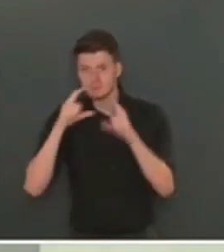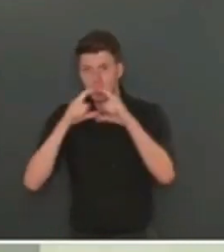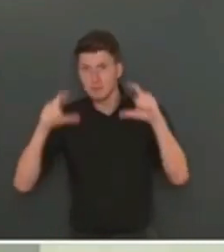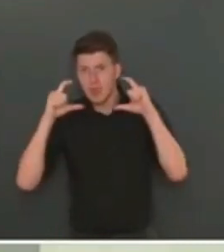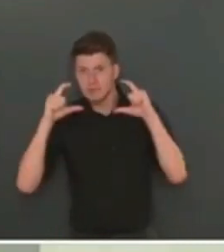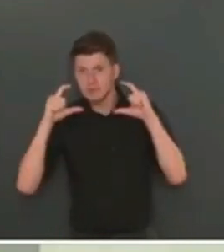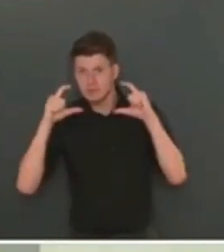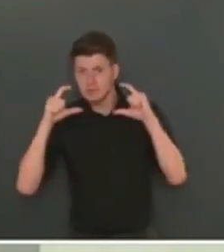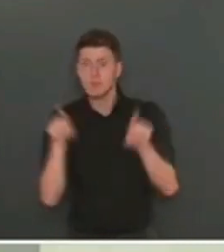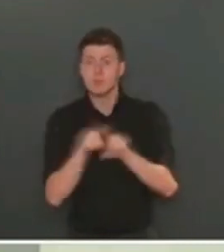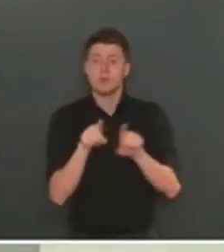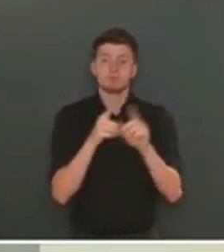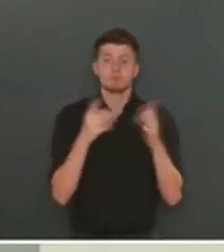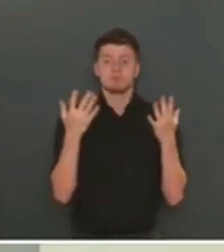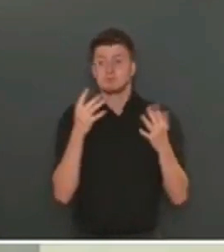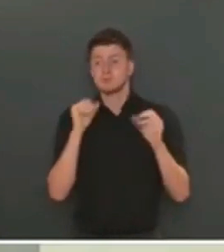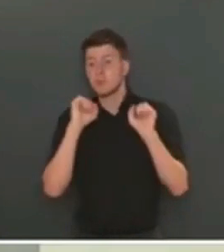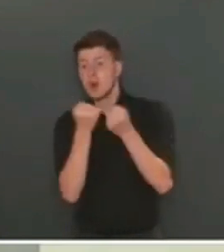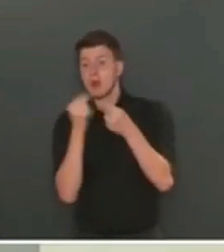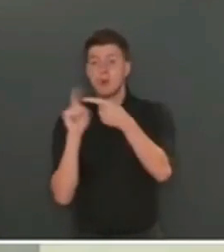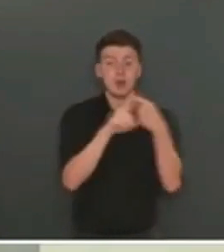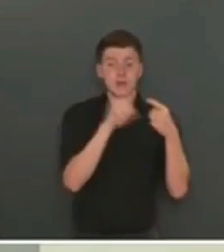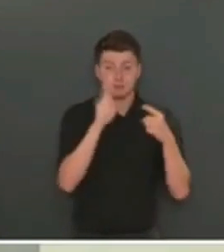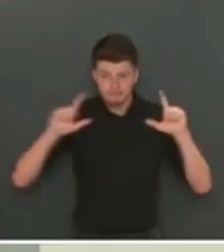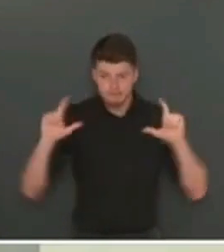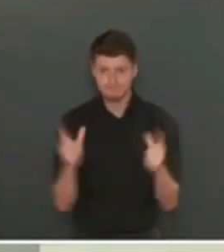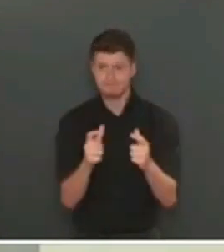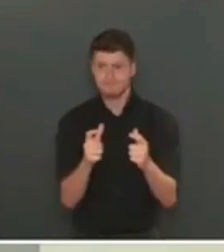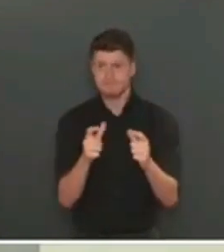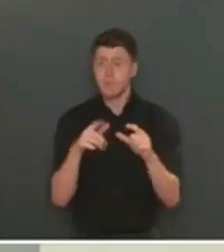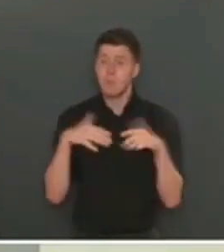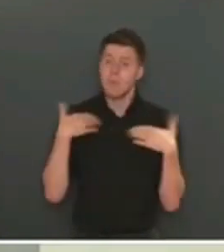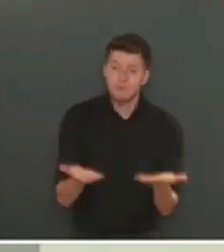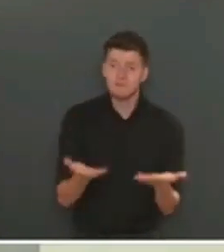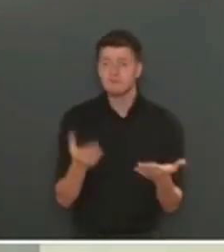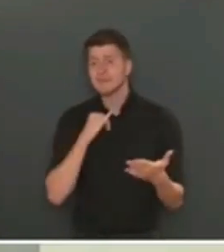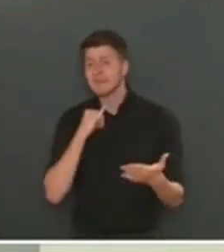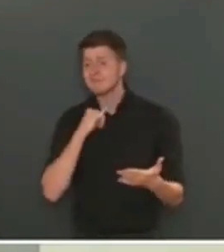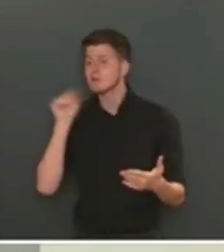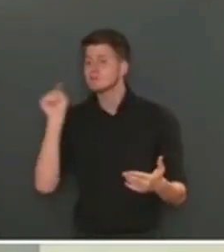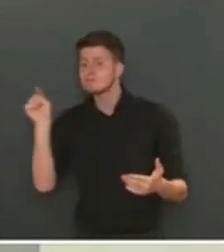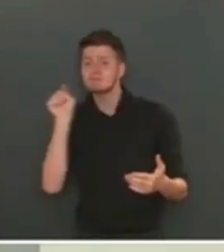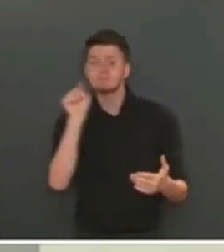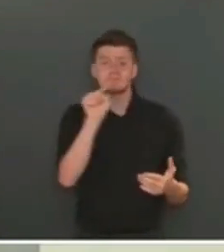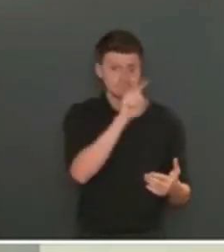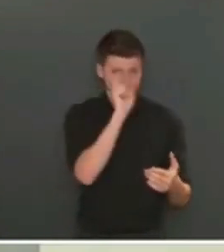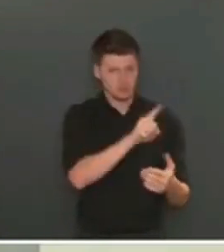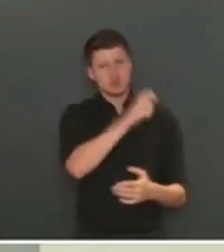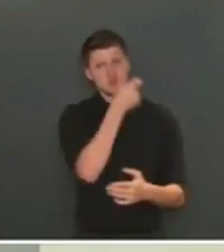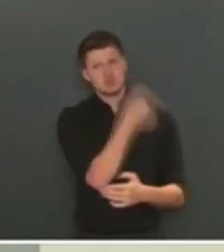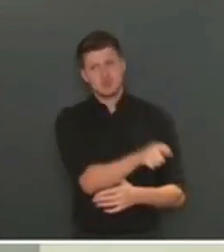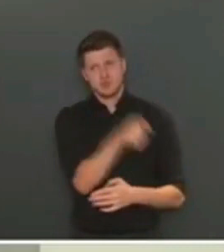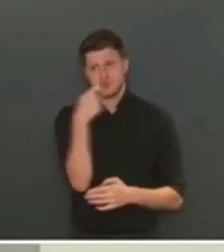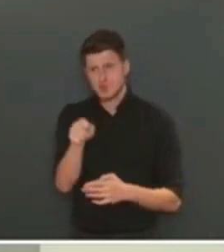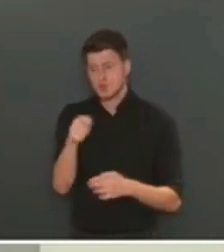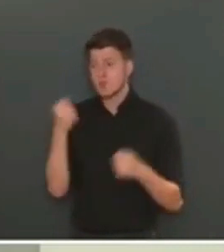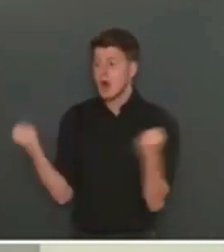مقارنة بالوضع في مارس وابريل نتمنى الفيديو هنا الاعجاب دلكم